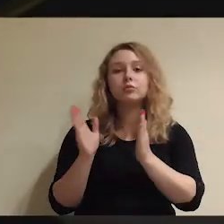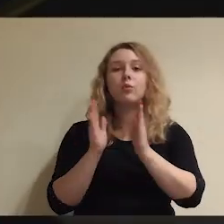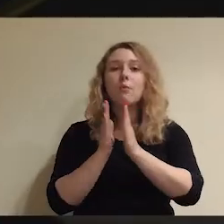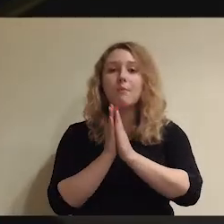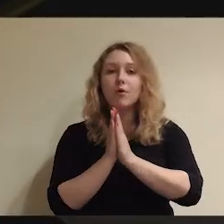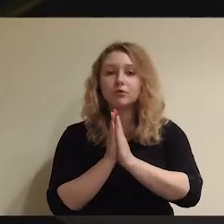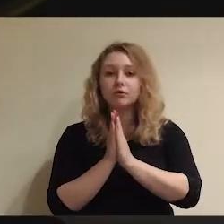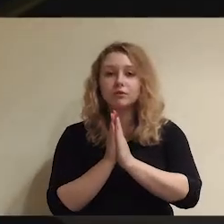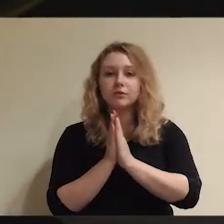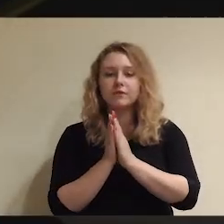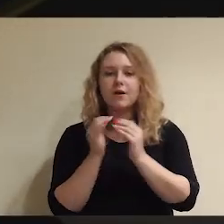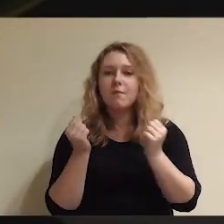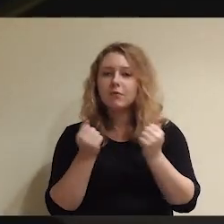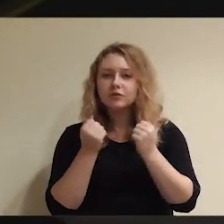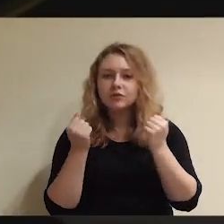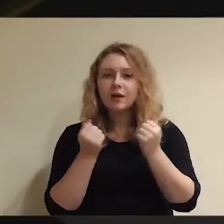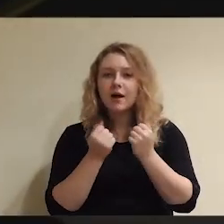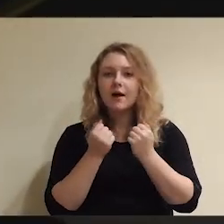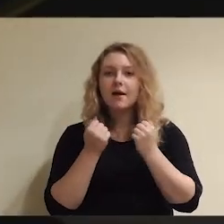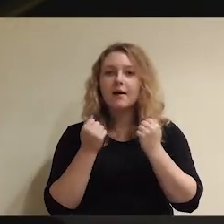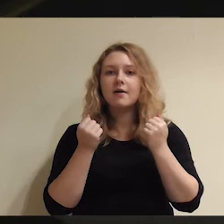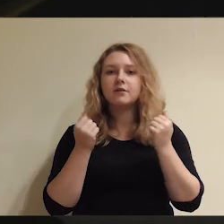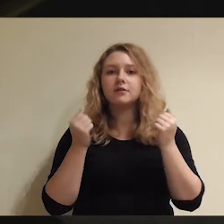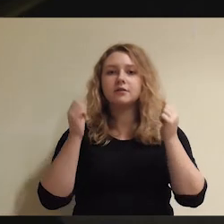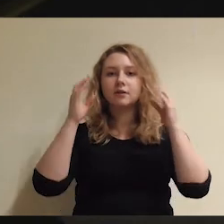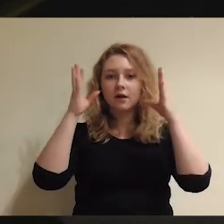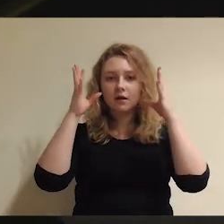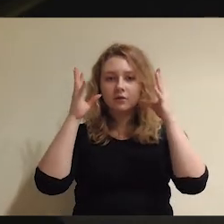Na początku tej modlitwy